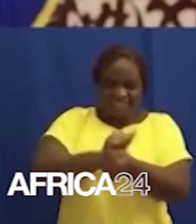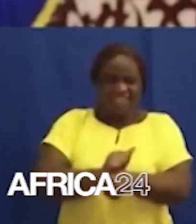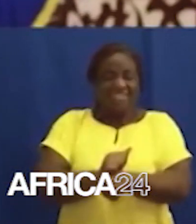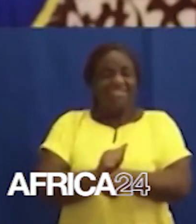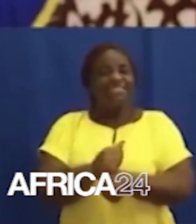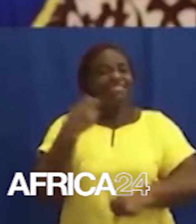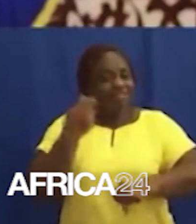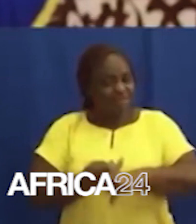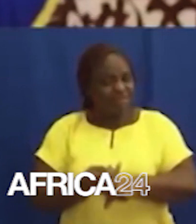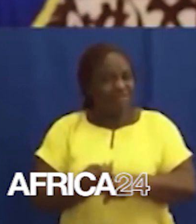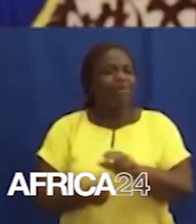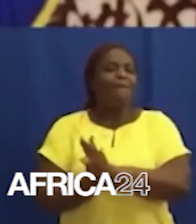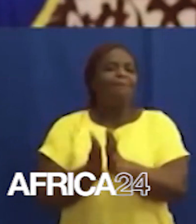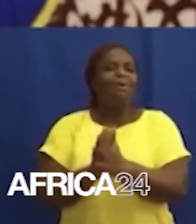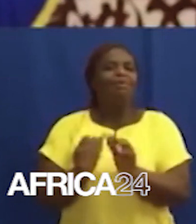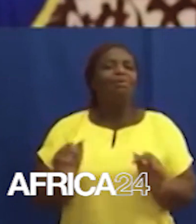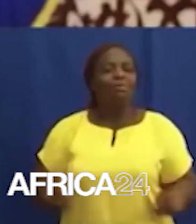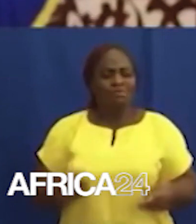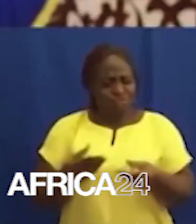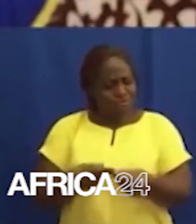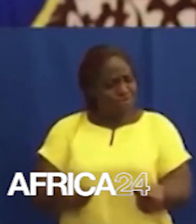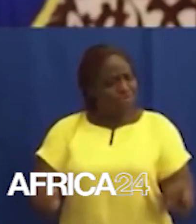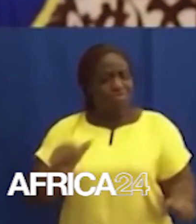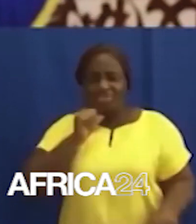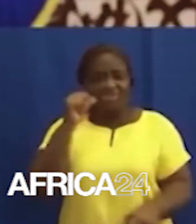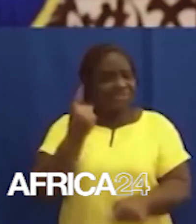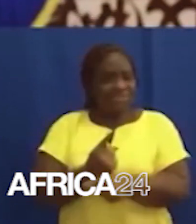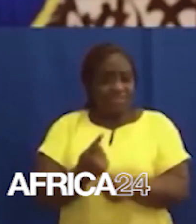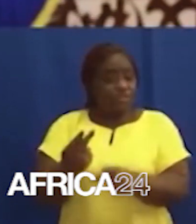les problèmes structurels à long terme qui continuent de perturber notre économie.